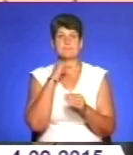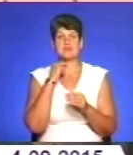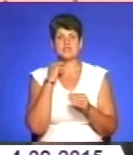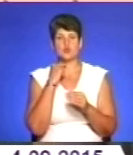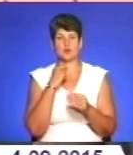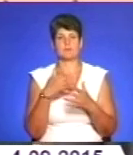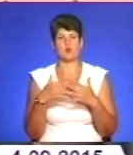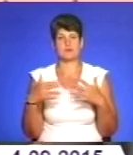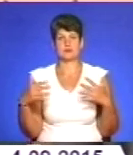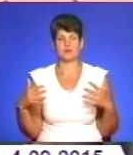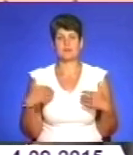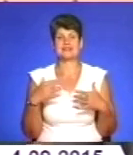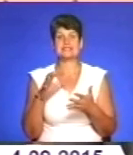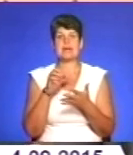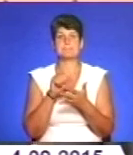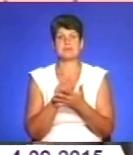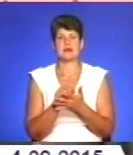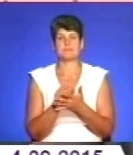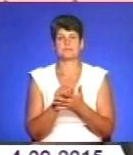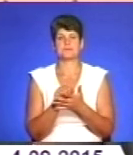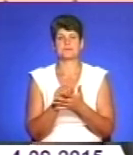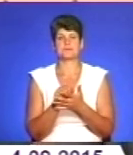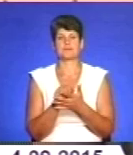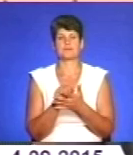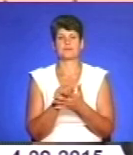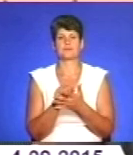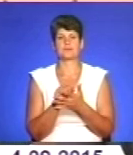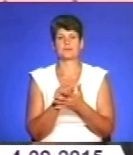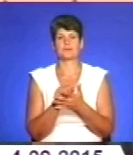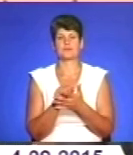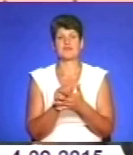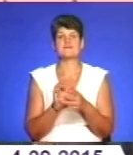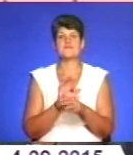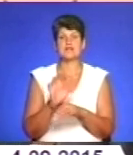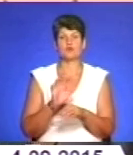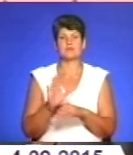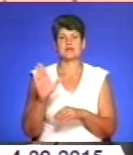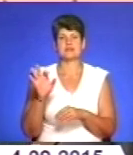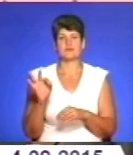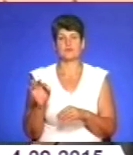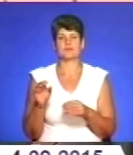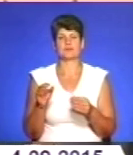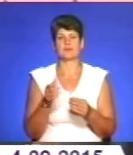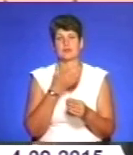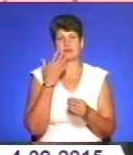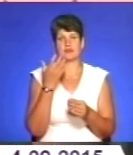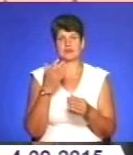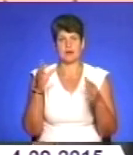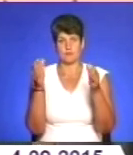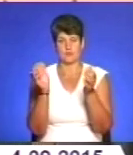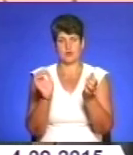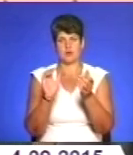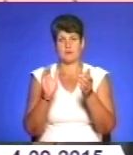промисловості. Ми займаємося, в основному це є виробництво термосадочних пакетів, в